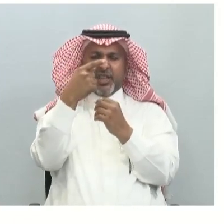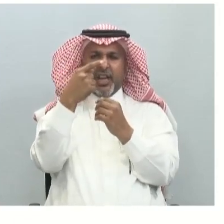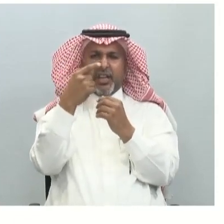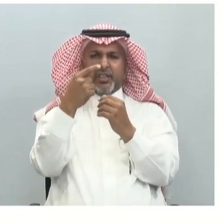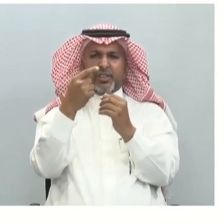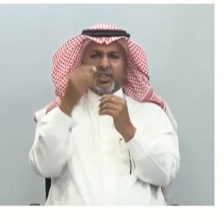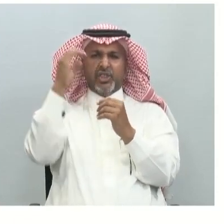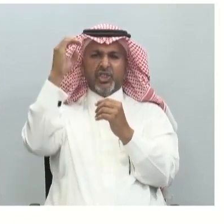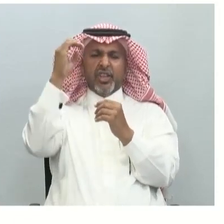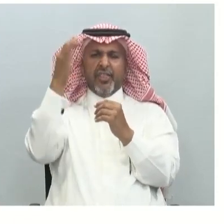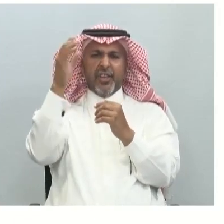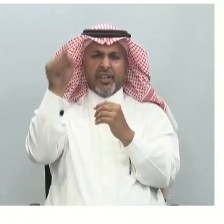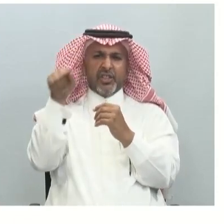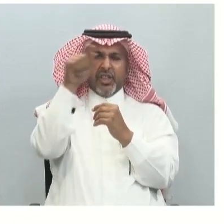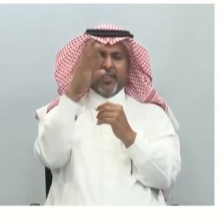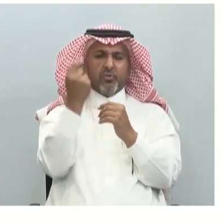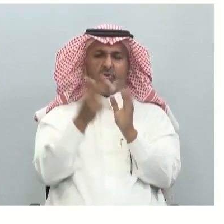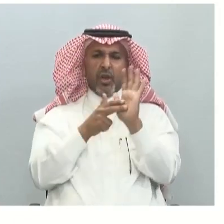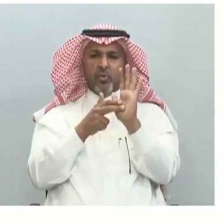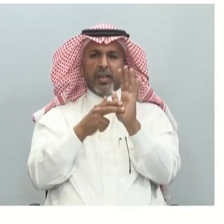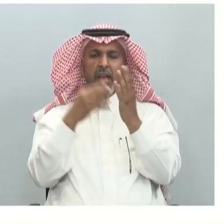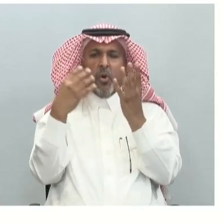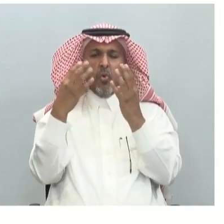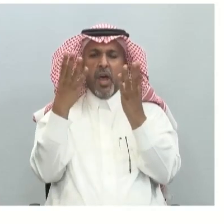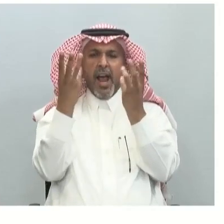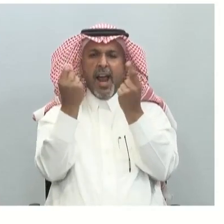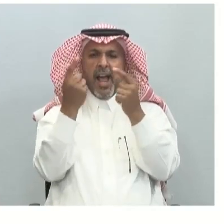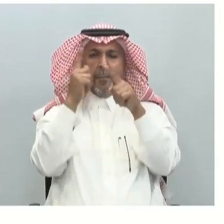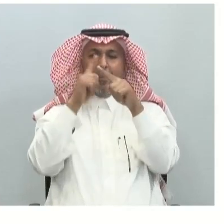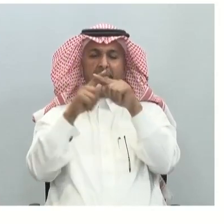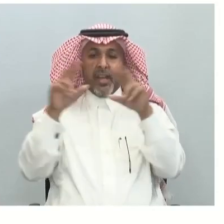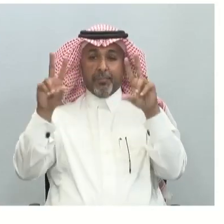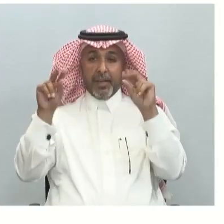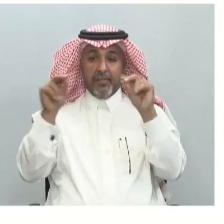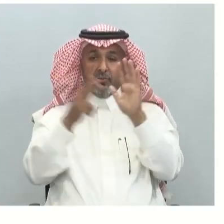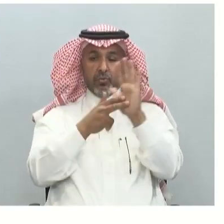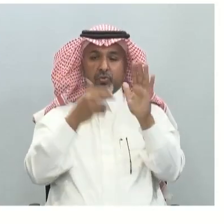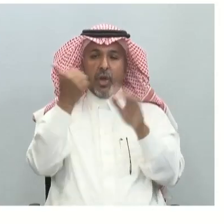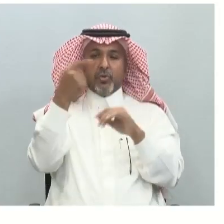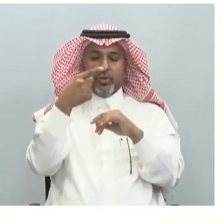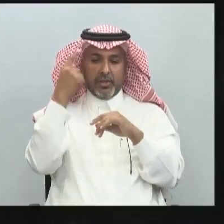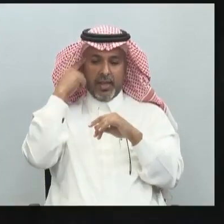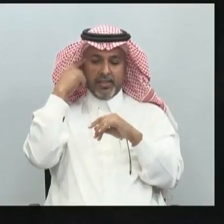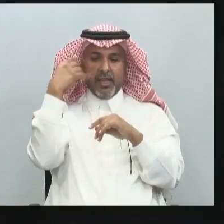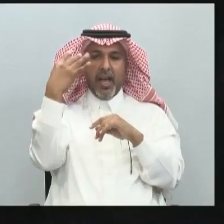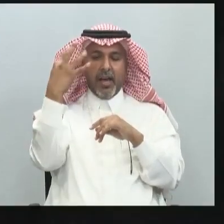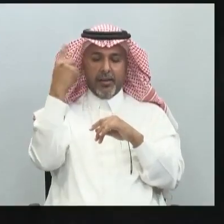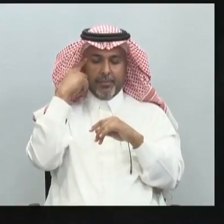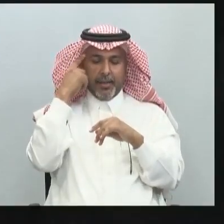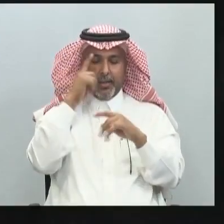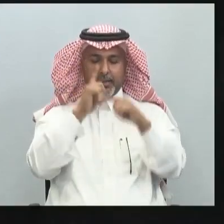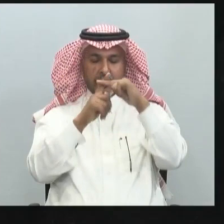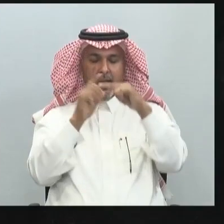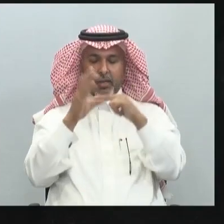اكس ناقص ثلاثه يساوي طبعا لما اخذ الجذر التربيعي لعدد في معادله لازم نضع اللي هو